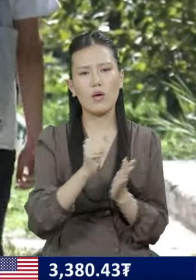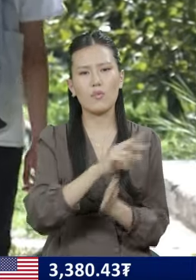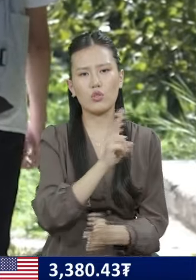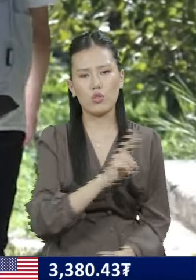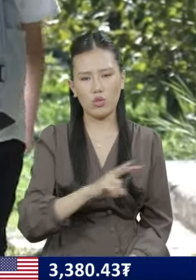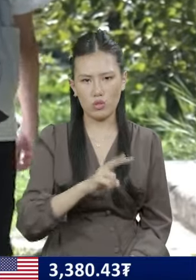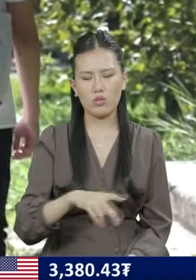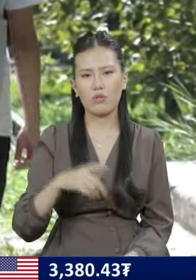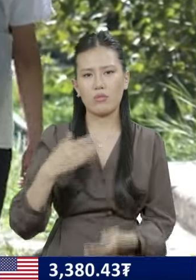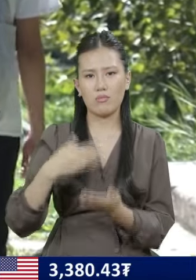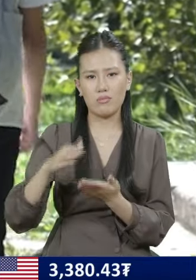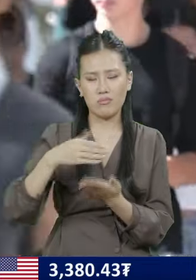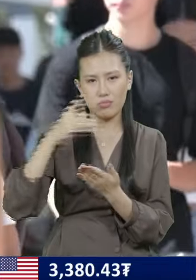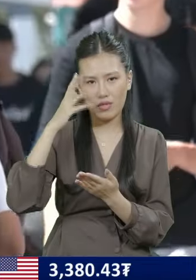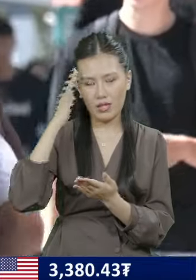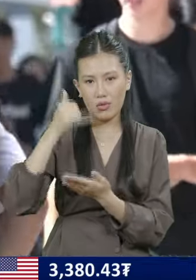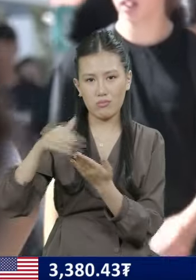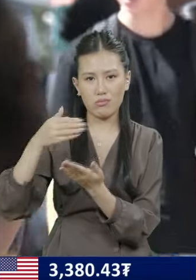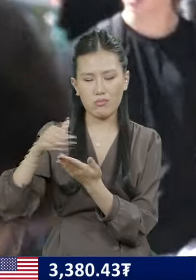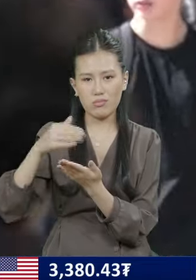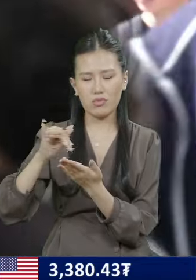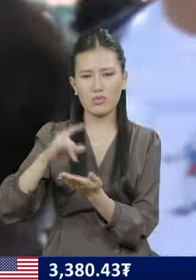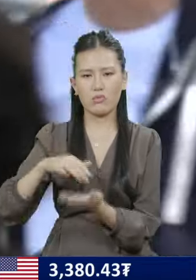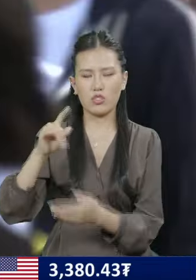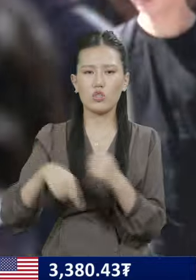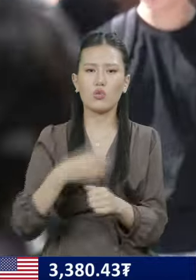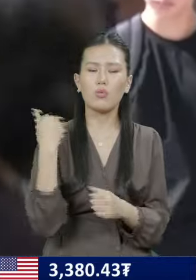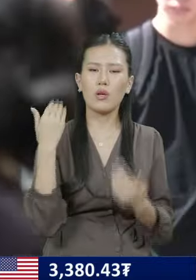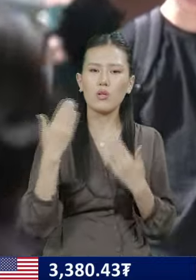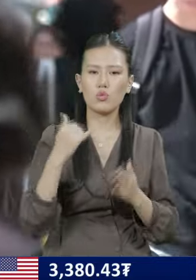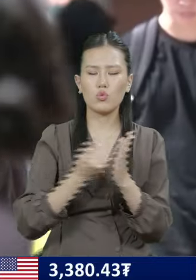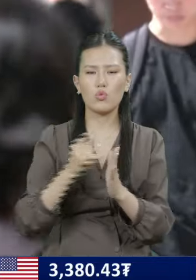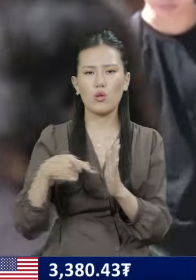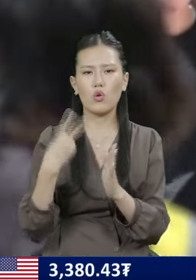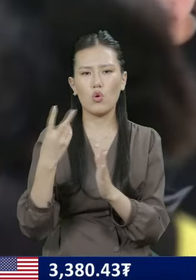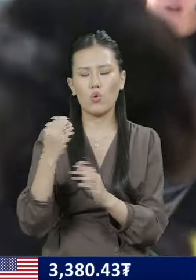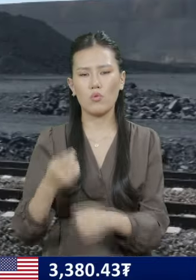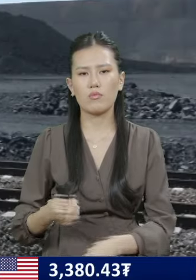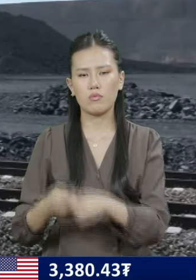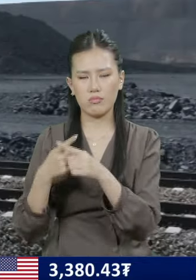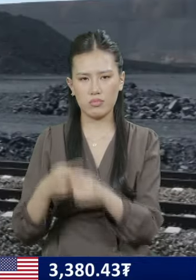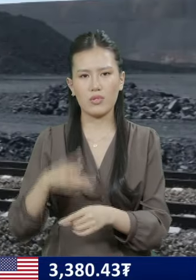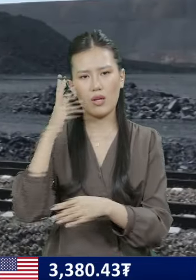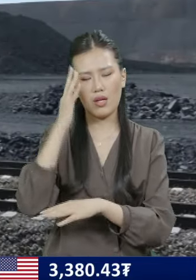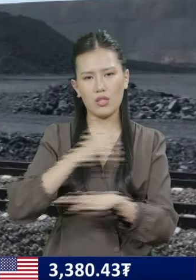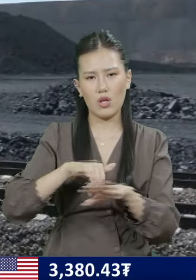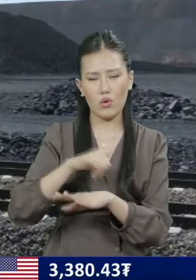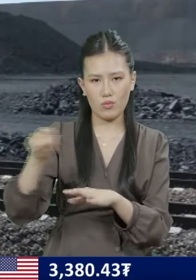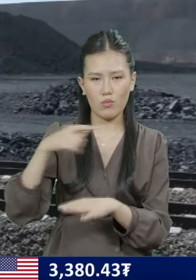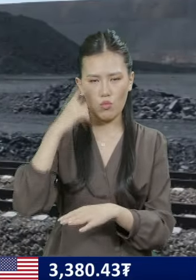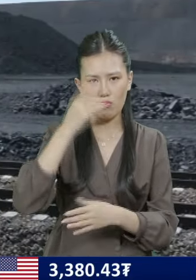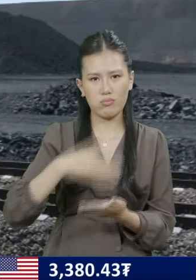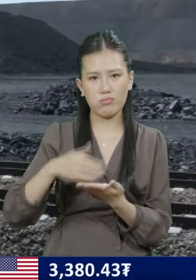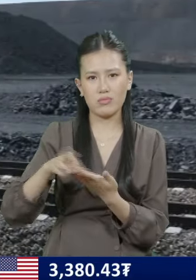экспорт 10.6 тэрбум Америк долларт хүрч өнгөрсөн оны мөн үеэс 6.2% өсчээ. Экспорт өсөхөд нүүрс, цэсийн